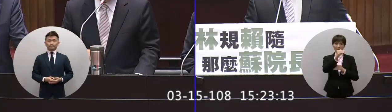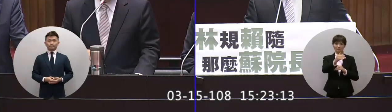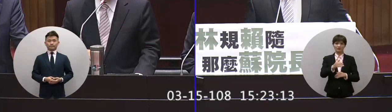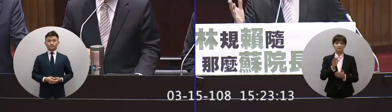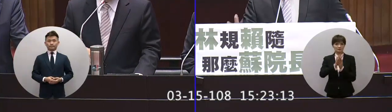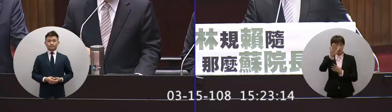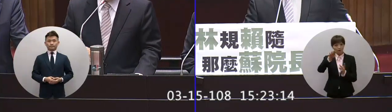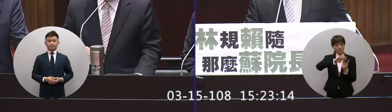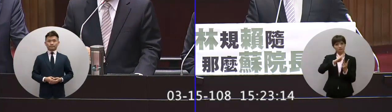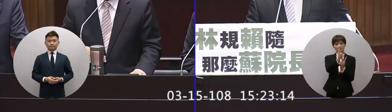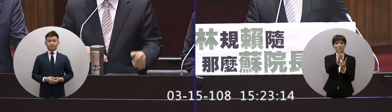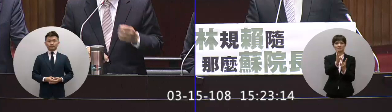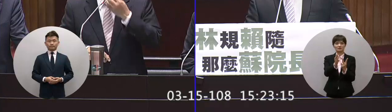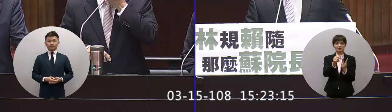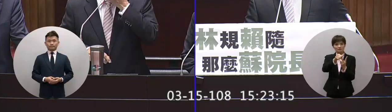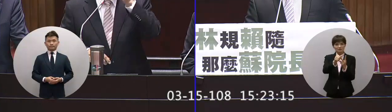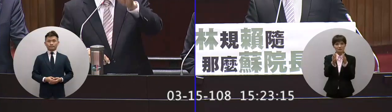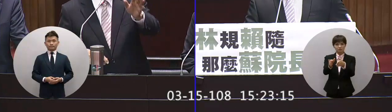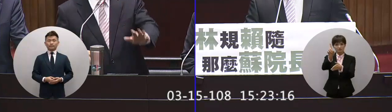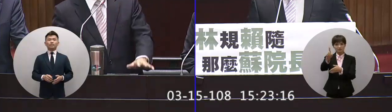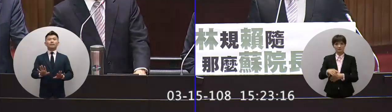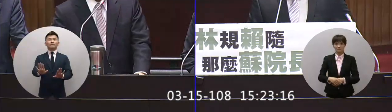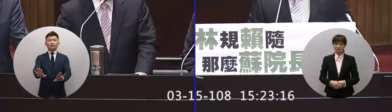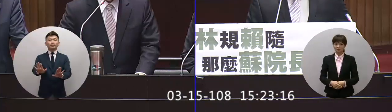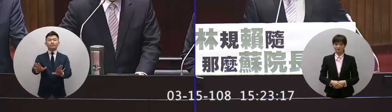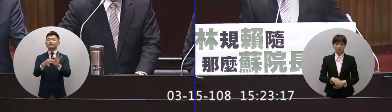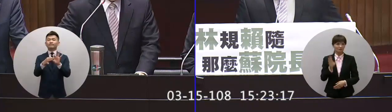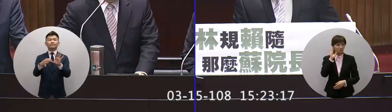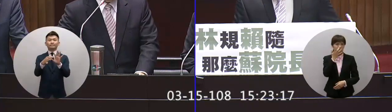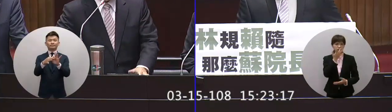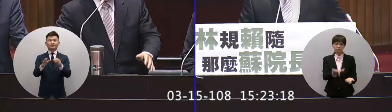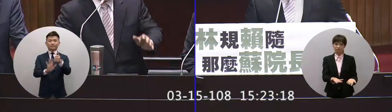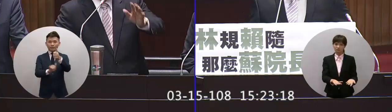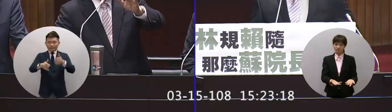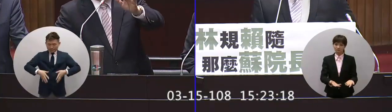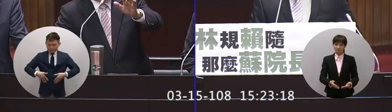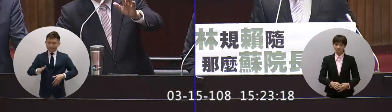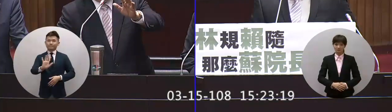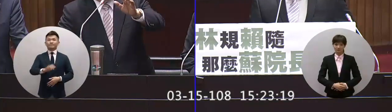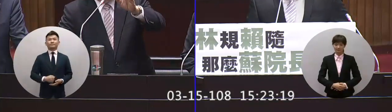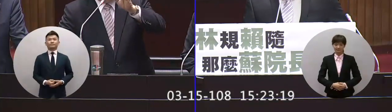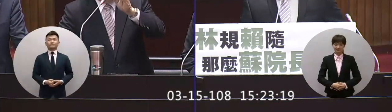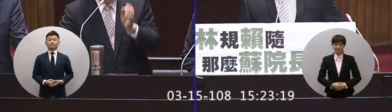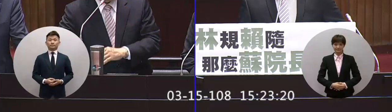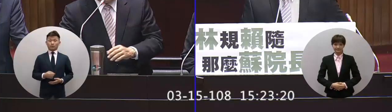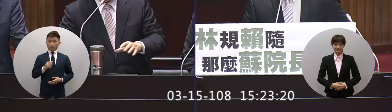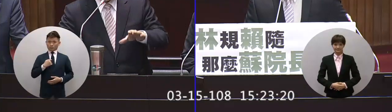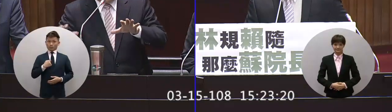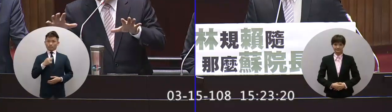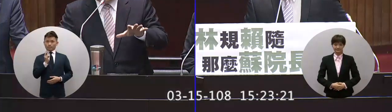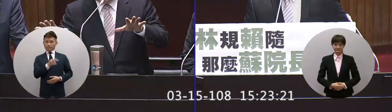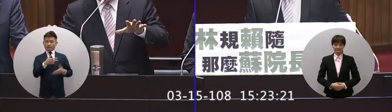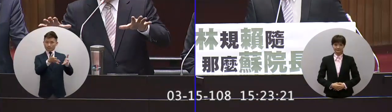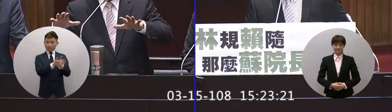选 B4 啊。如果这样还听不懂的话，真的， 没有关系了，这个委员不要急了，这个。我请部